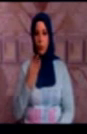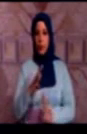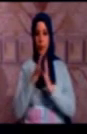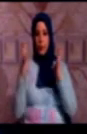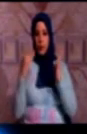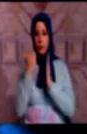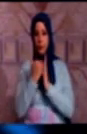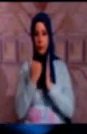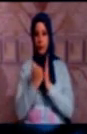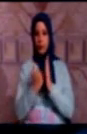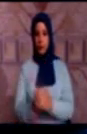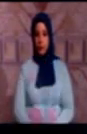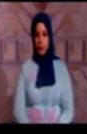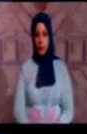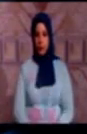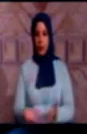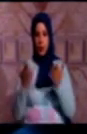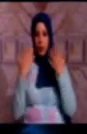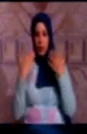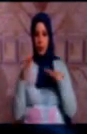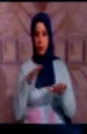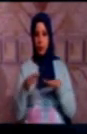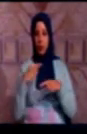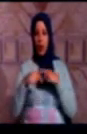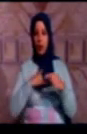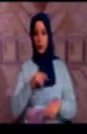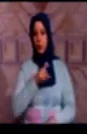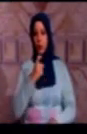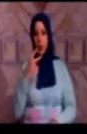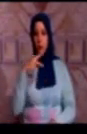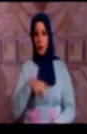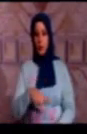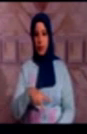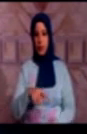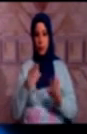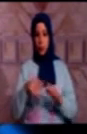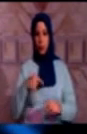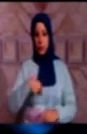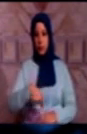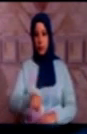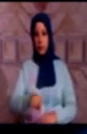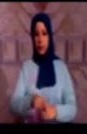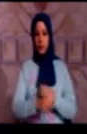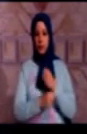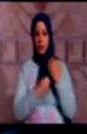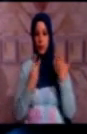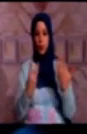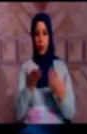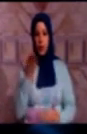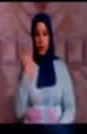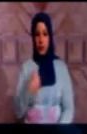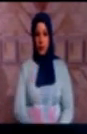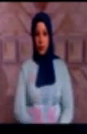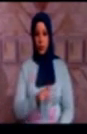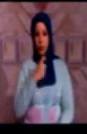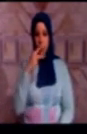وعدنا الاجواء الصيفيه المعتاده احنا دايما متعودين بقى وشهر 8 اللي احنا كنا فيه خلال الاسبوعين الماضيين اسالك على شهر